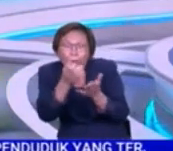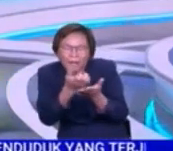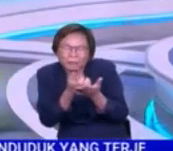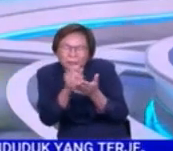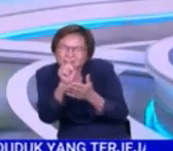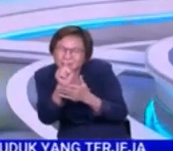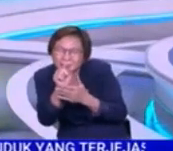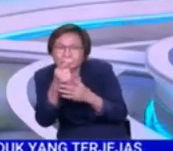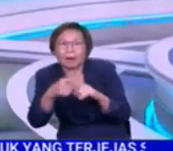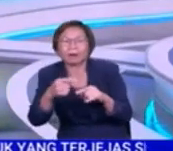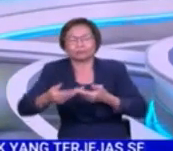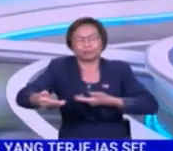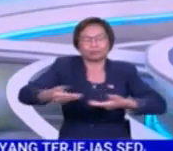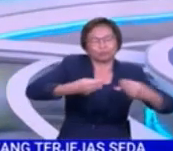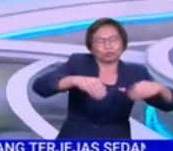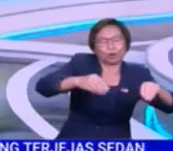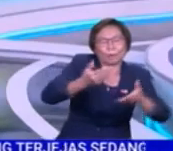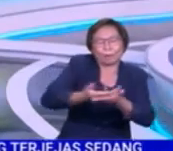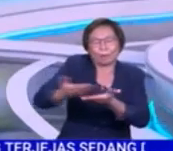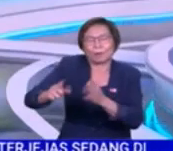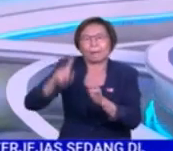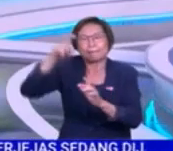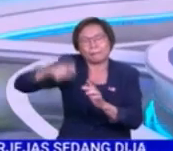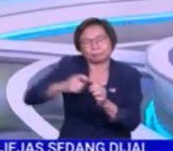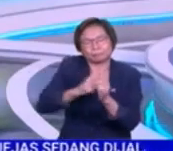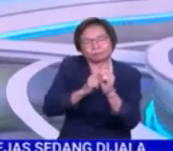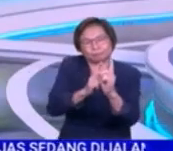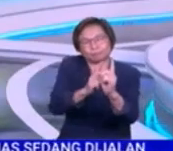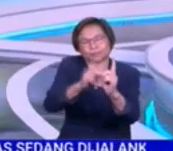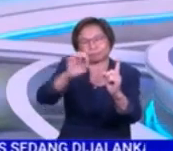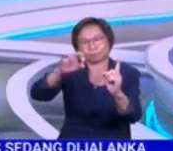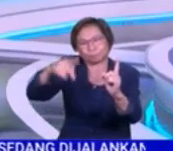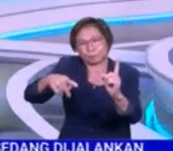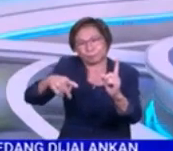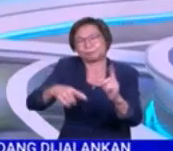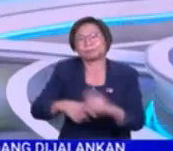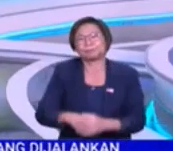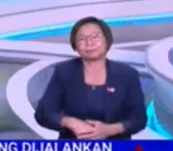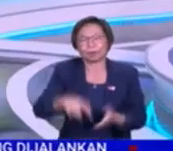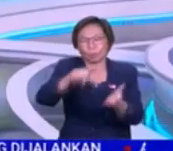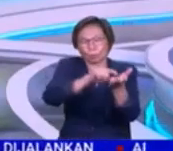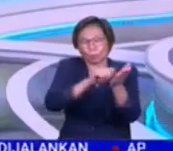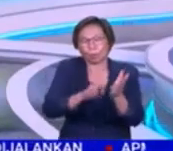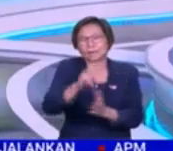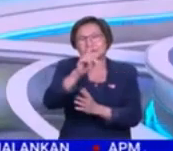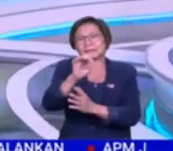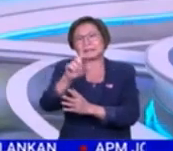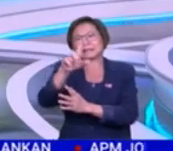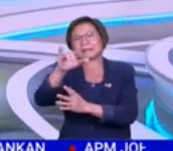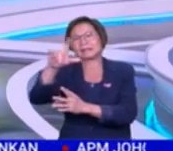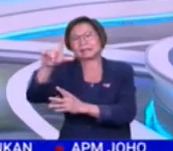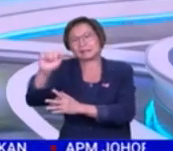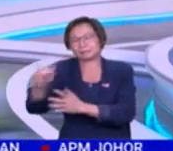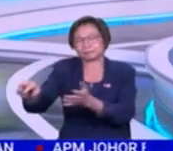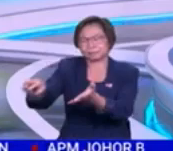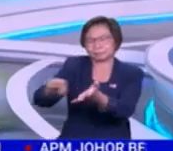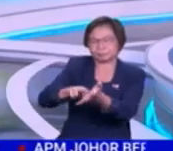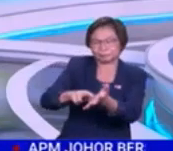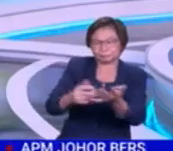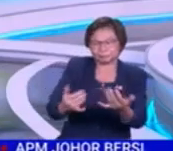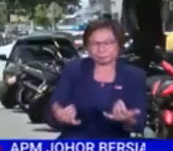Namun, urusan jual-beli mesti mengikut SOP ketat yang ditetapkan. Wartawan Dilaila Kadir melaporkan.